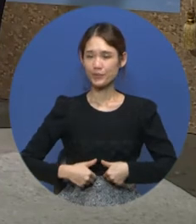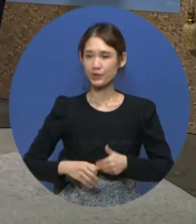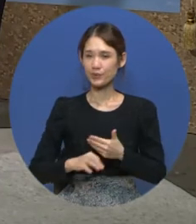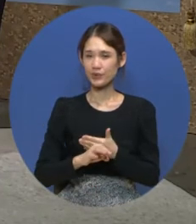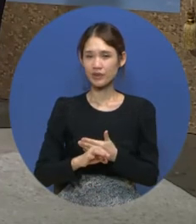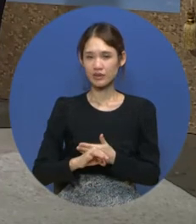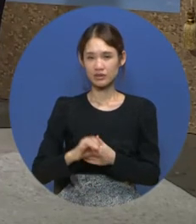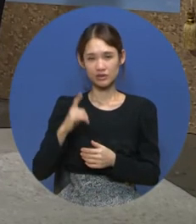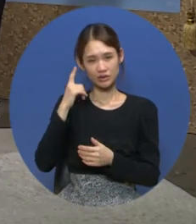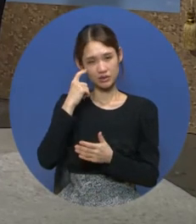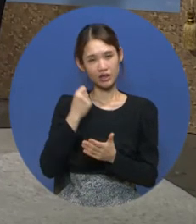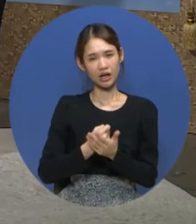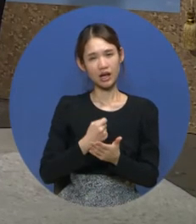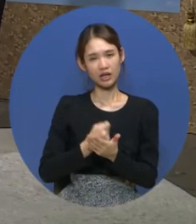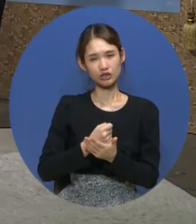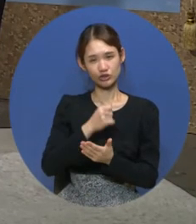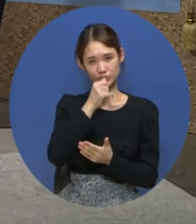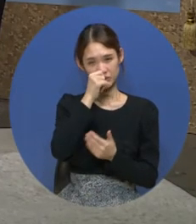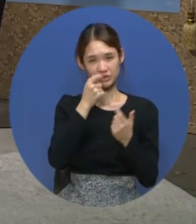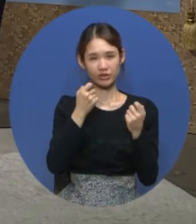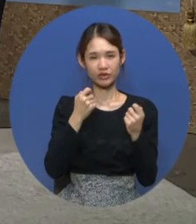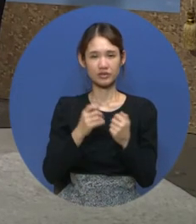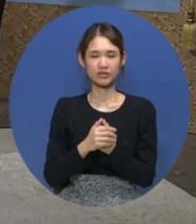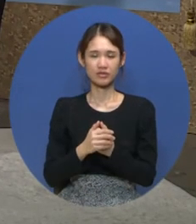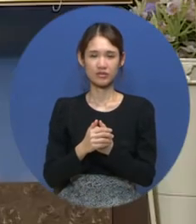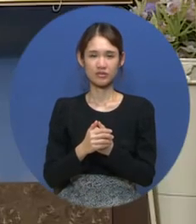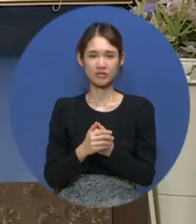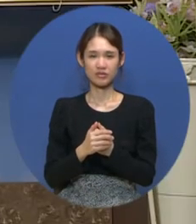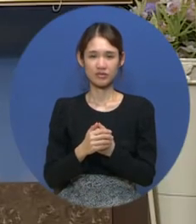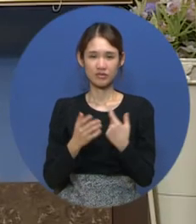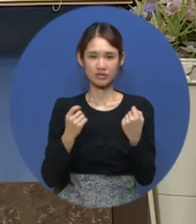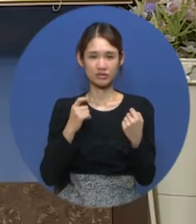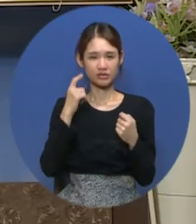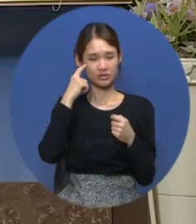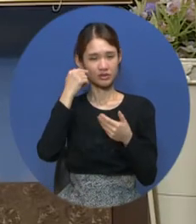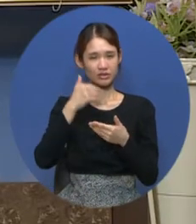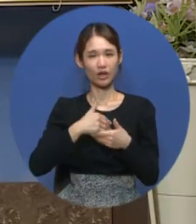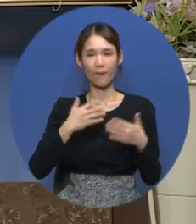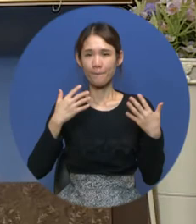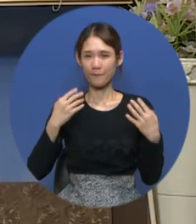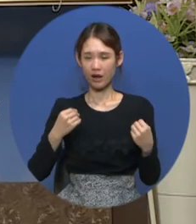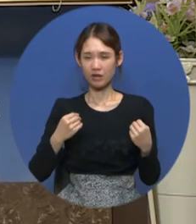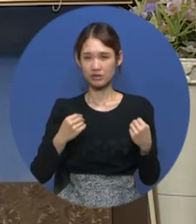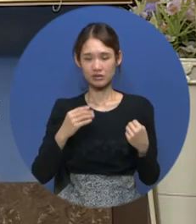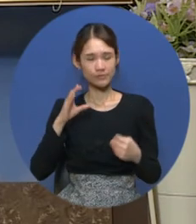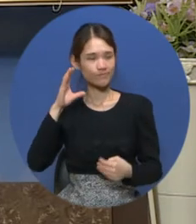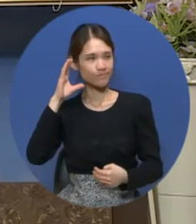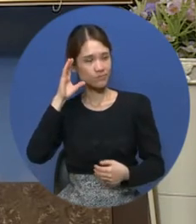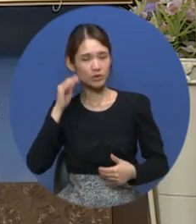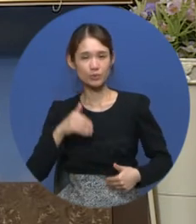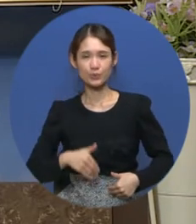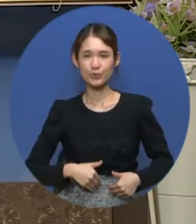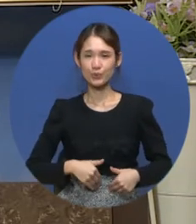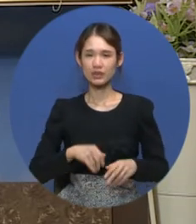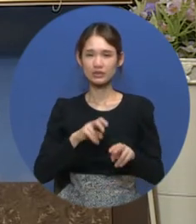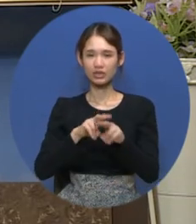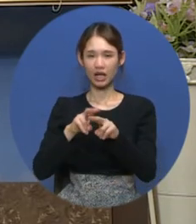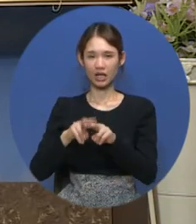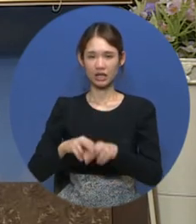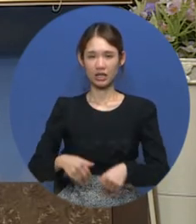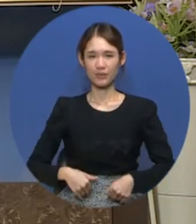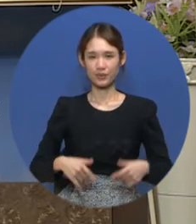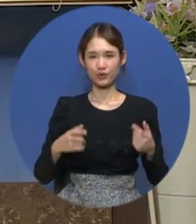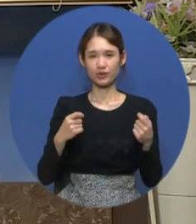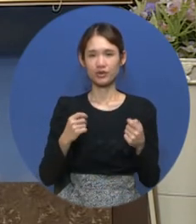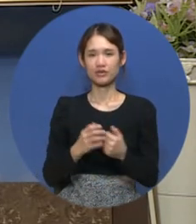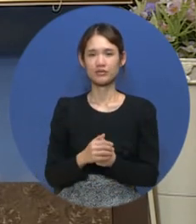이런 아쉬움도 온정 부문 있는 것 같습니다 그렇기 때문에 이런 의견들을 좀 잘 많이 들을 수 있는 그런 자리가 많이 마련되면 좋을 것